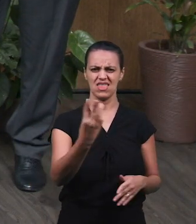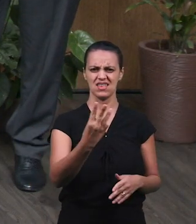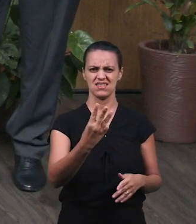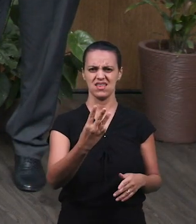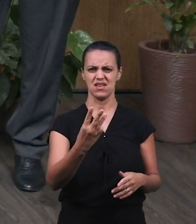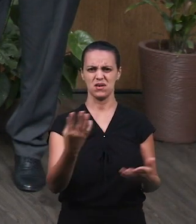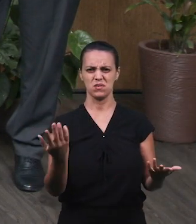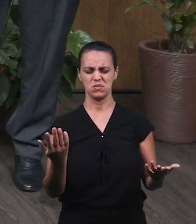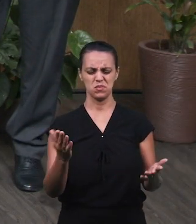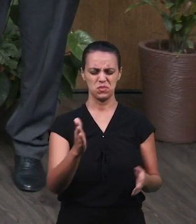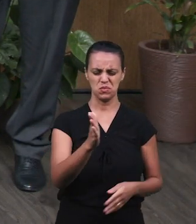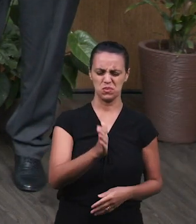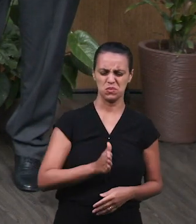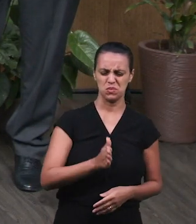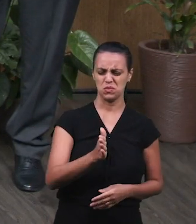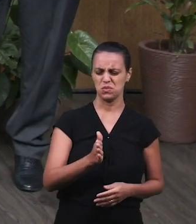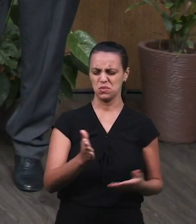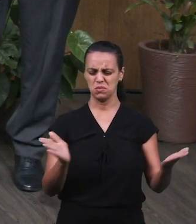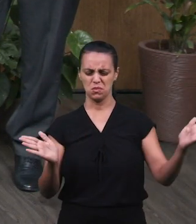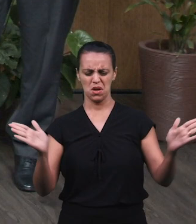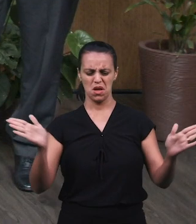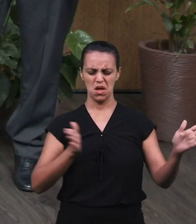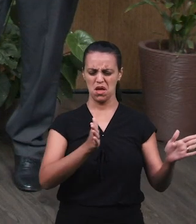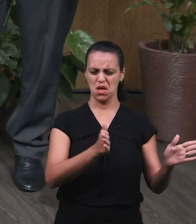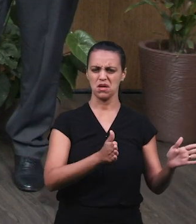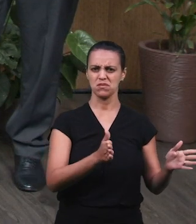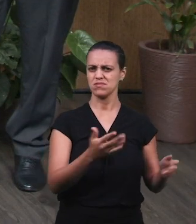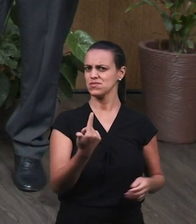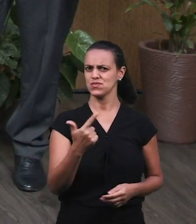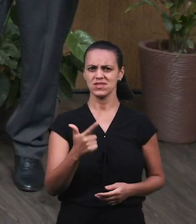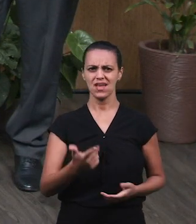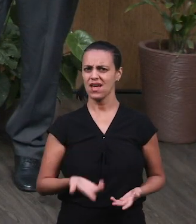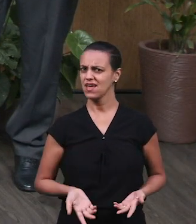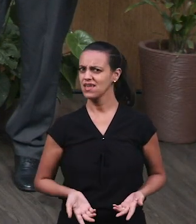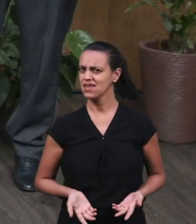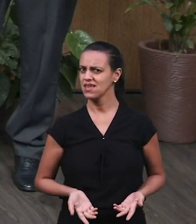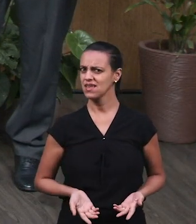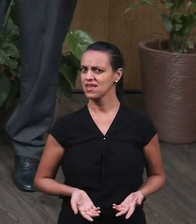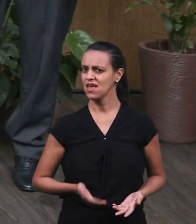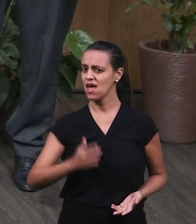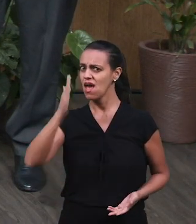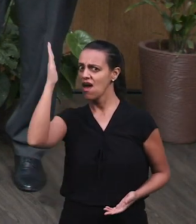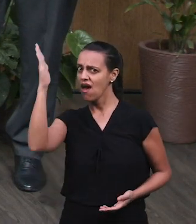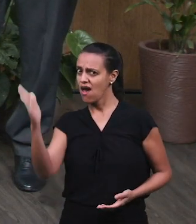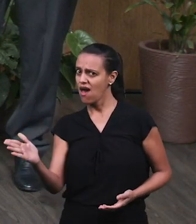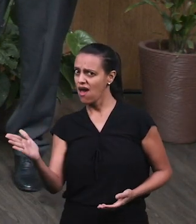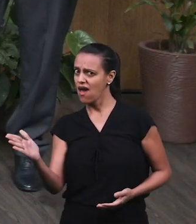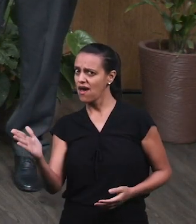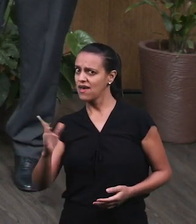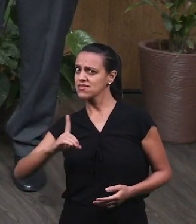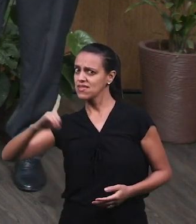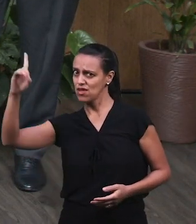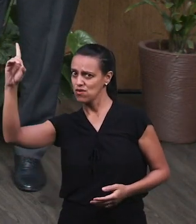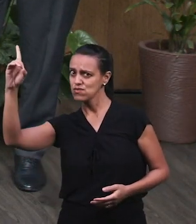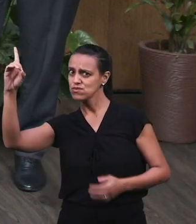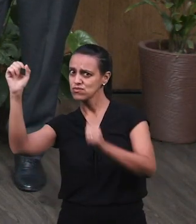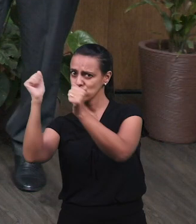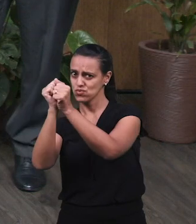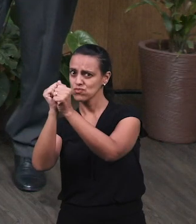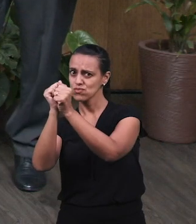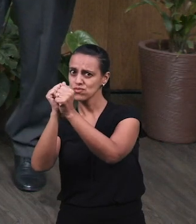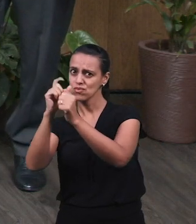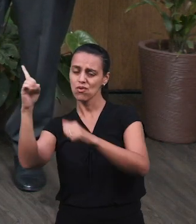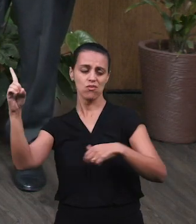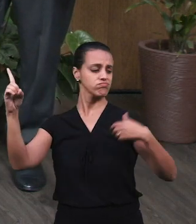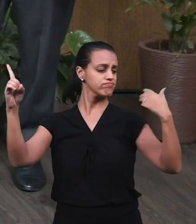pour l'homme. Ou c'est l'éternité avec Dieu, ou c'est l'éternité sans